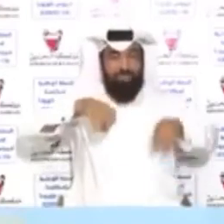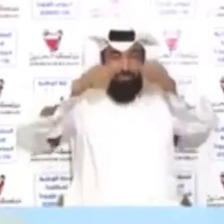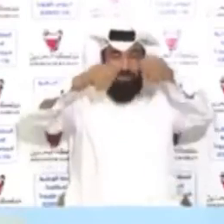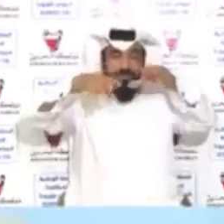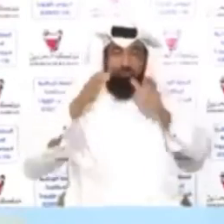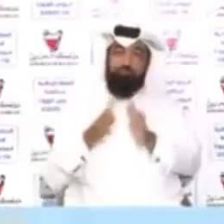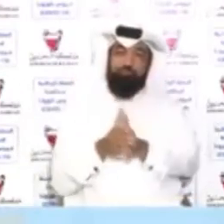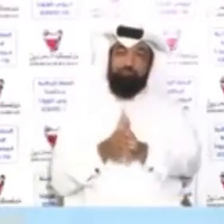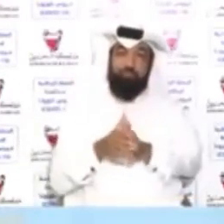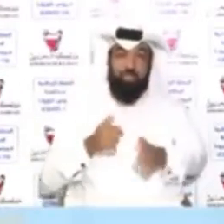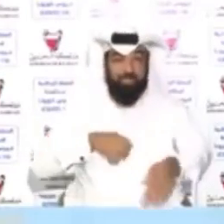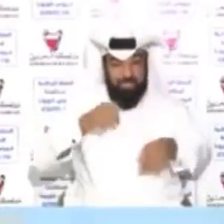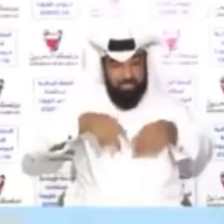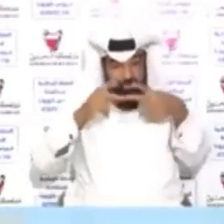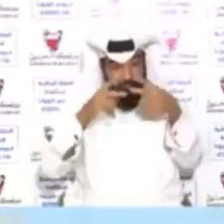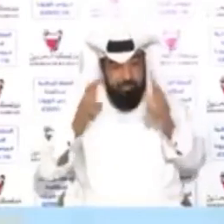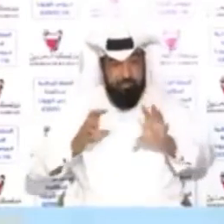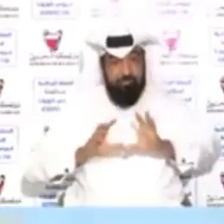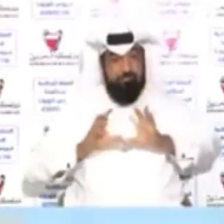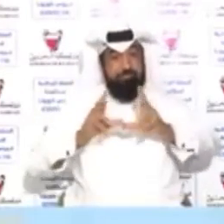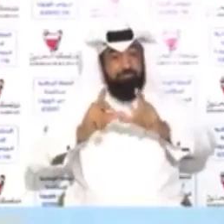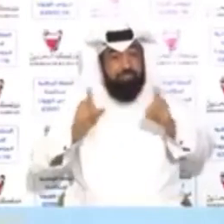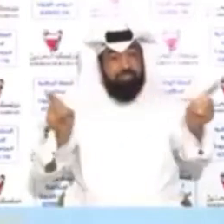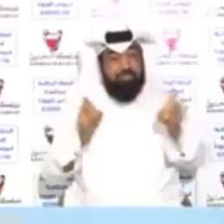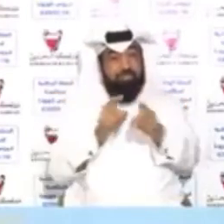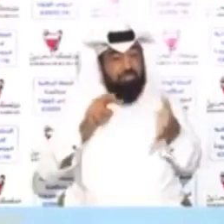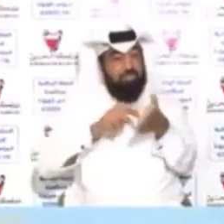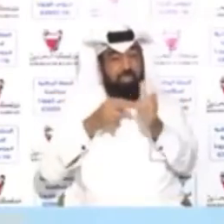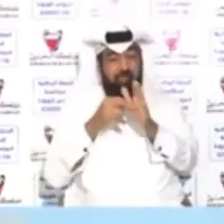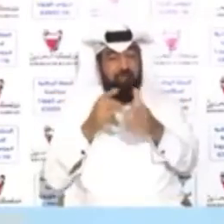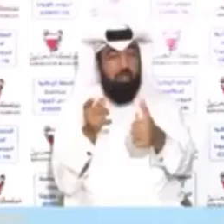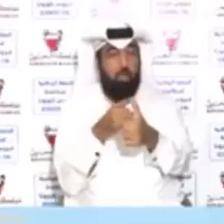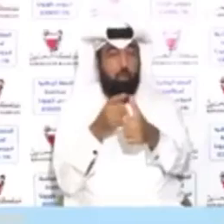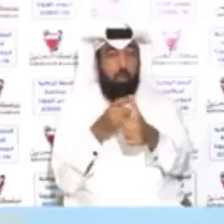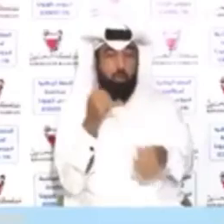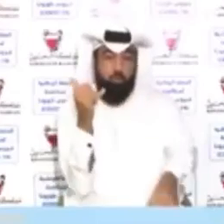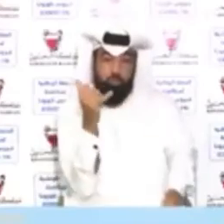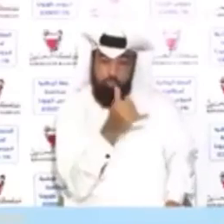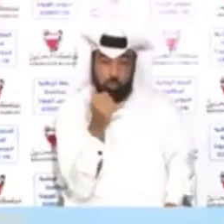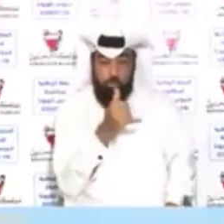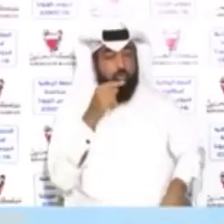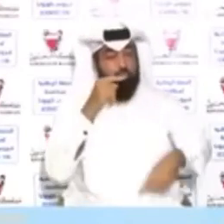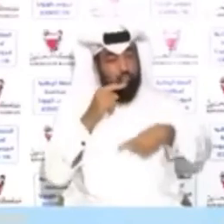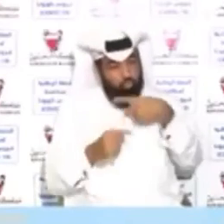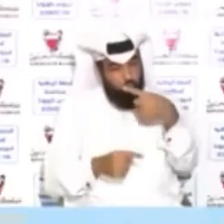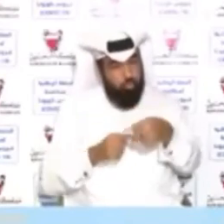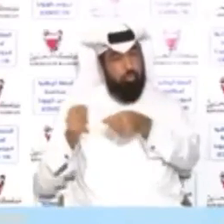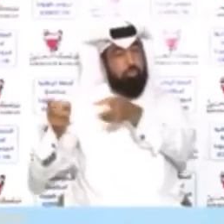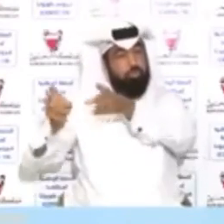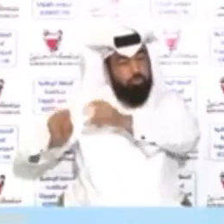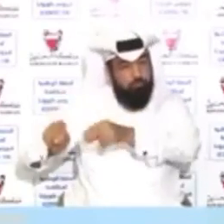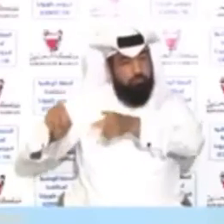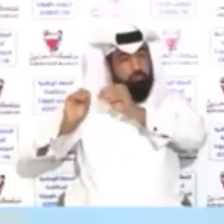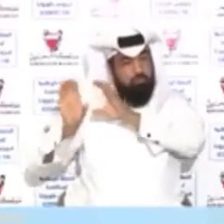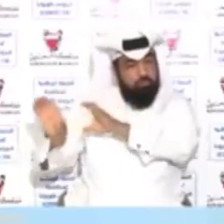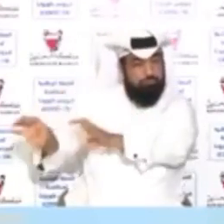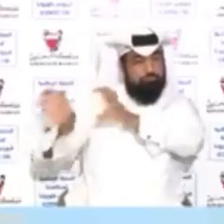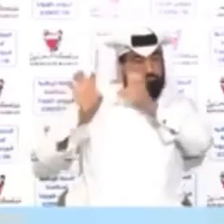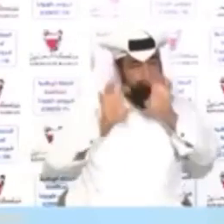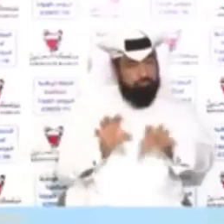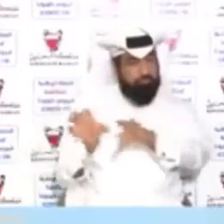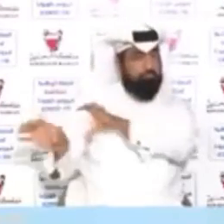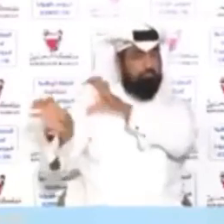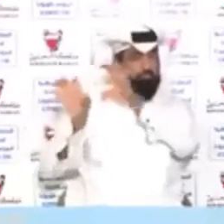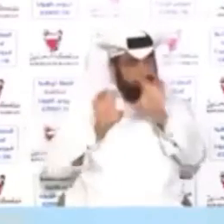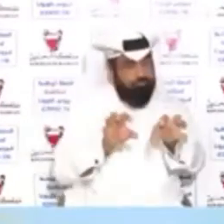أحب أن أبدأ كلامي اليوم بالنقطة مهمة تكررت وذكرها سعادة الدكتور وليد